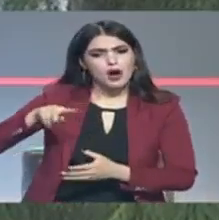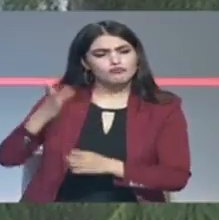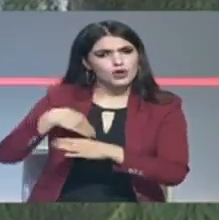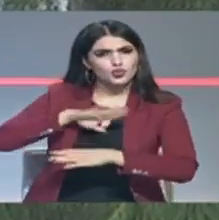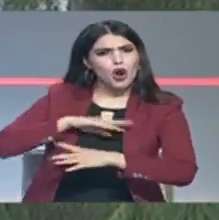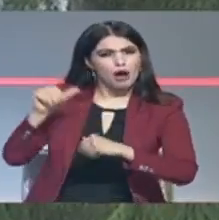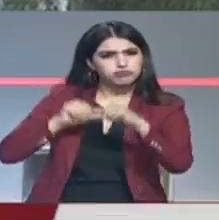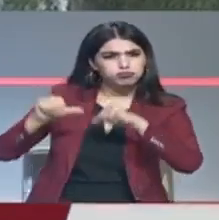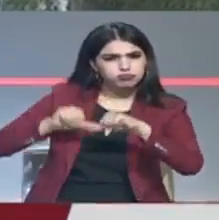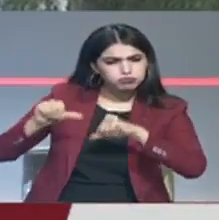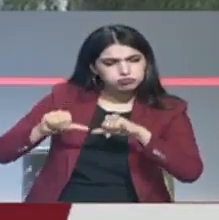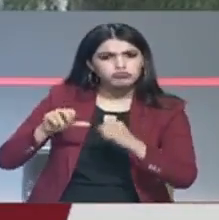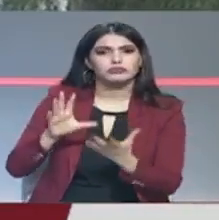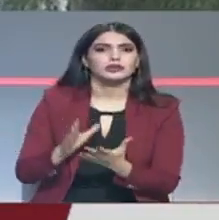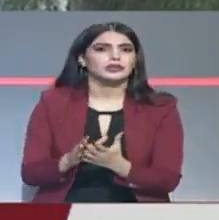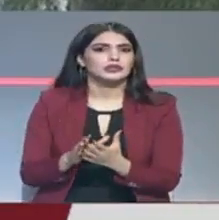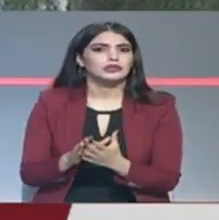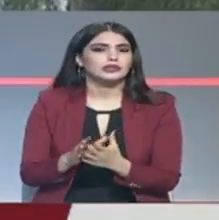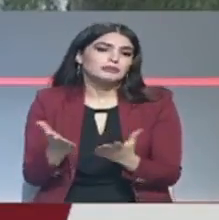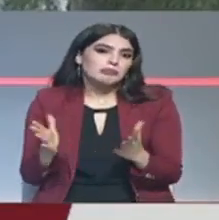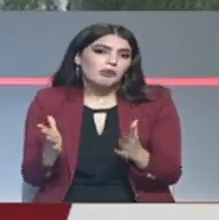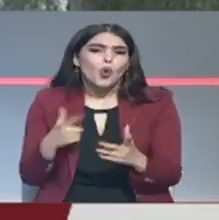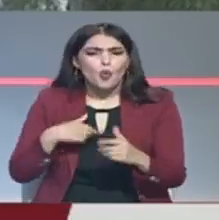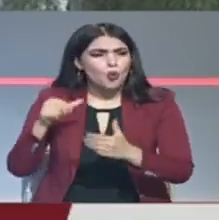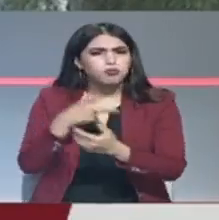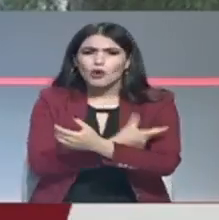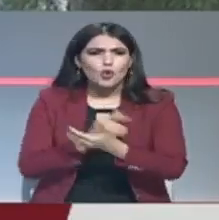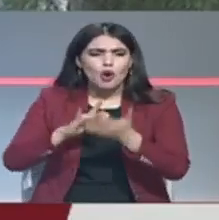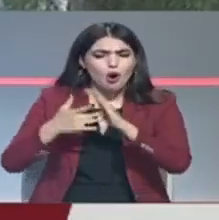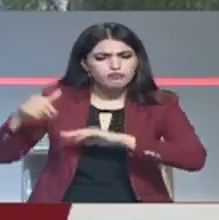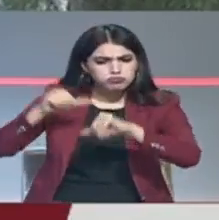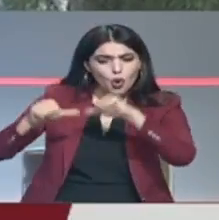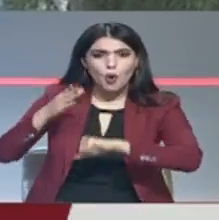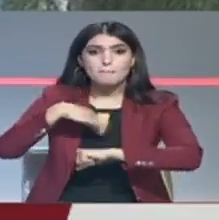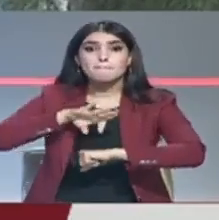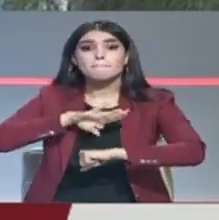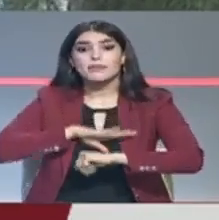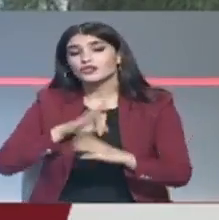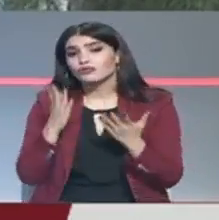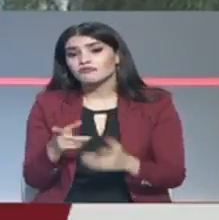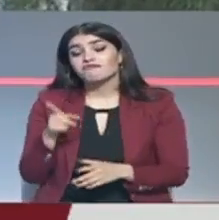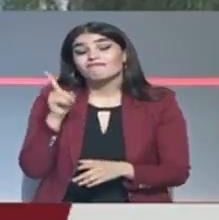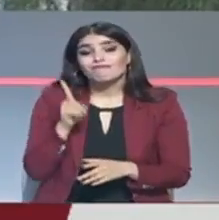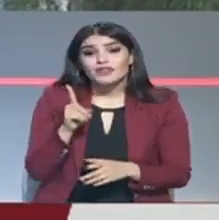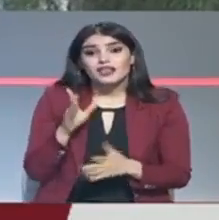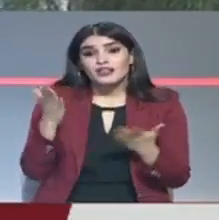اه معناه كلها اختبارات وكل شيء ولكن ساعات